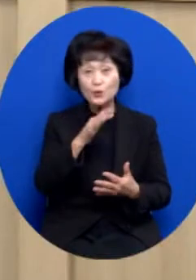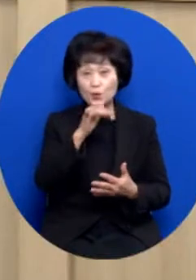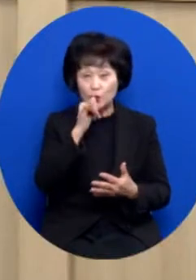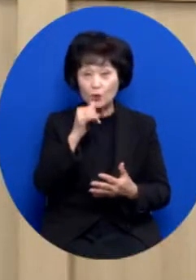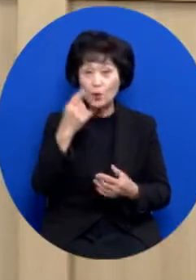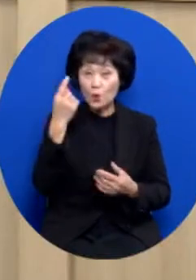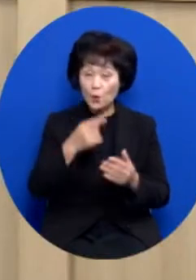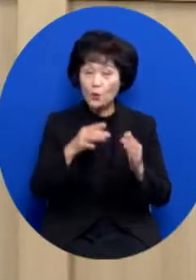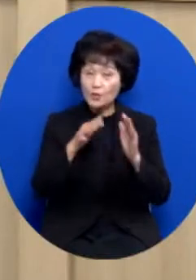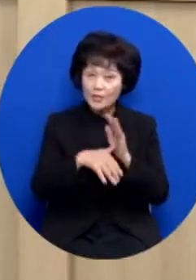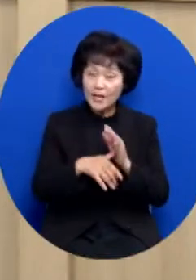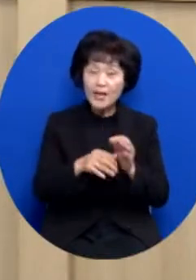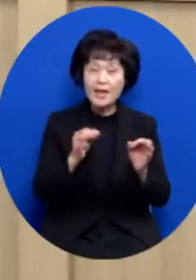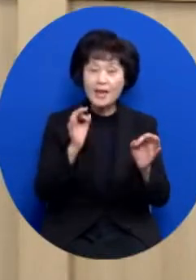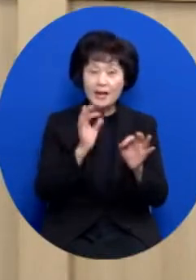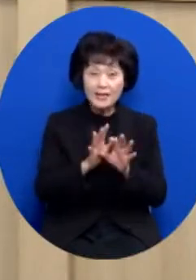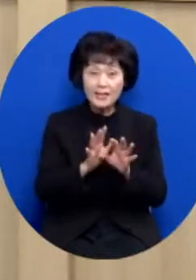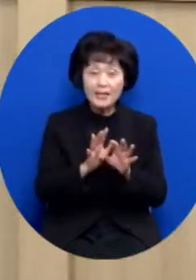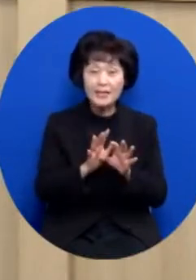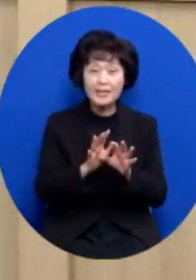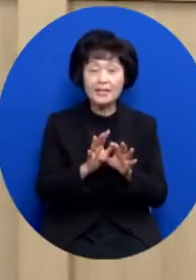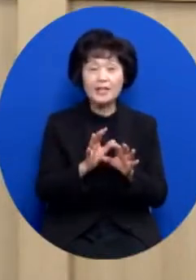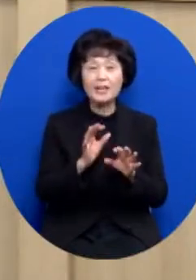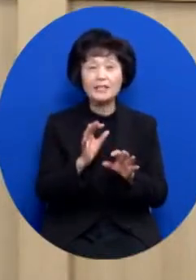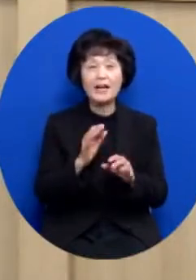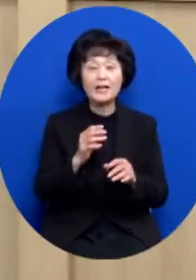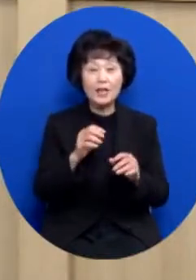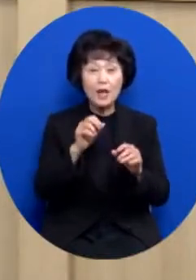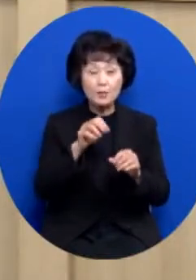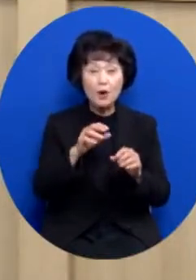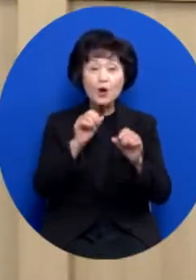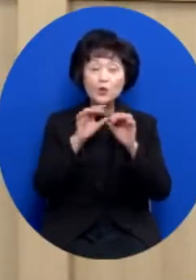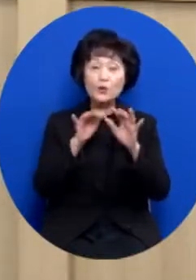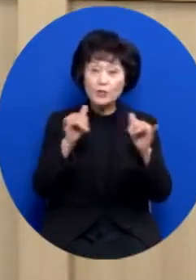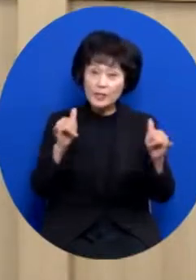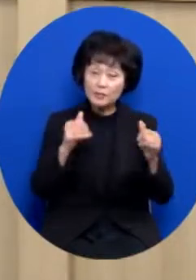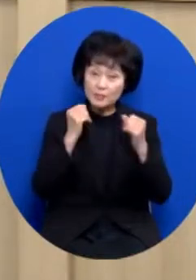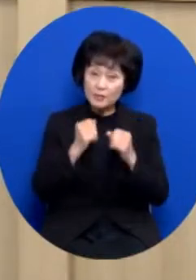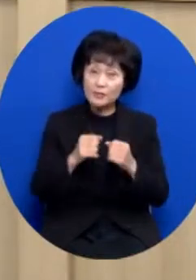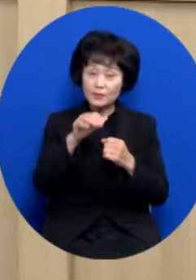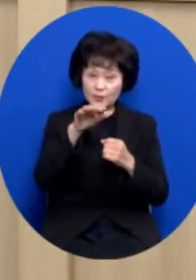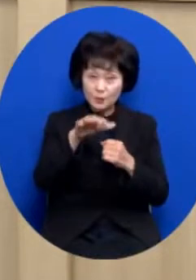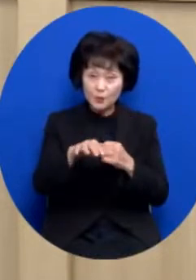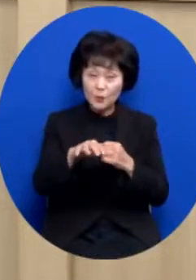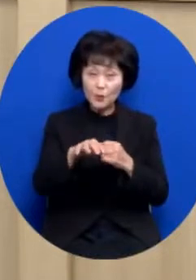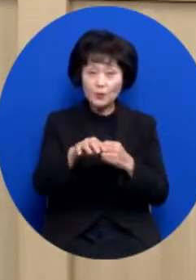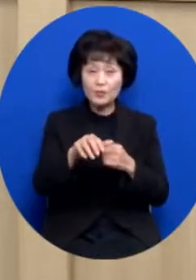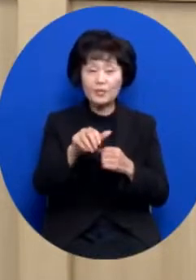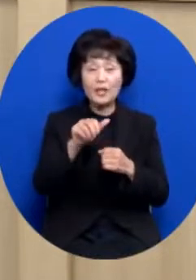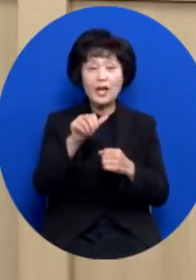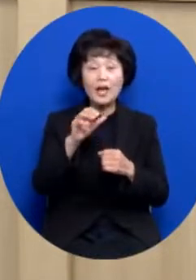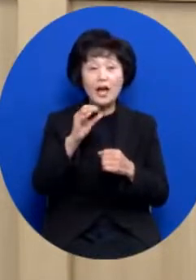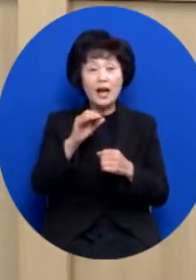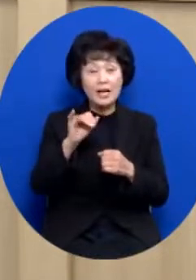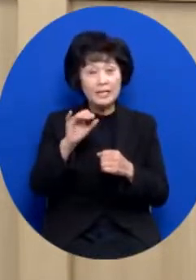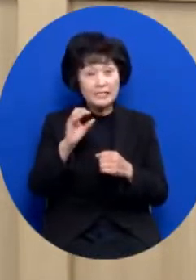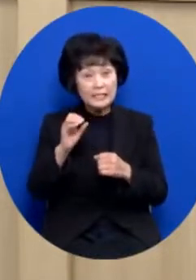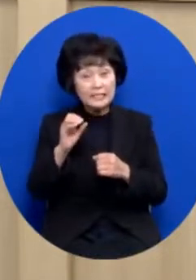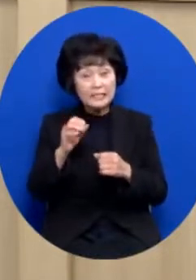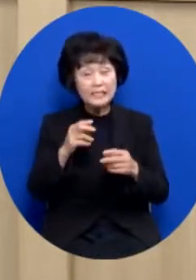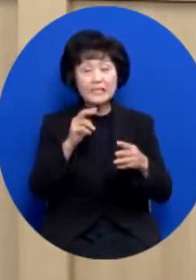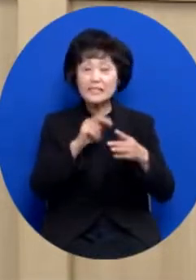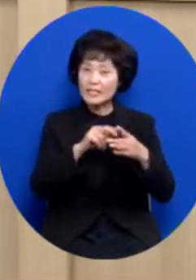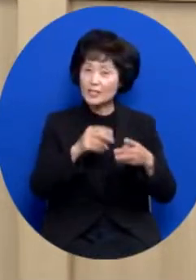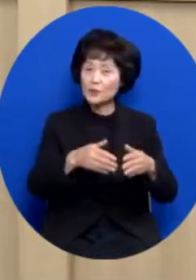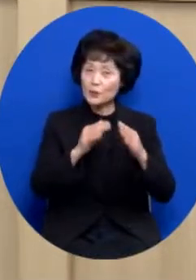때 간략한 컴퓨터 장비를 가서 선교사님이 계신 곳에 자그마한 ICT 센터를 만들어 줄